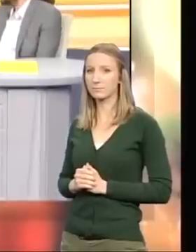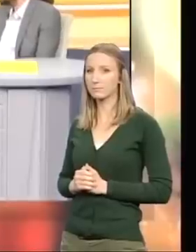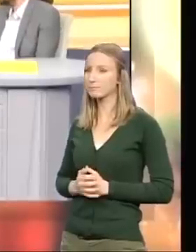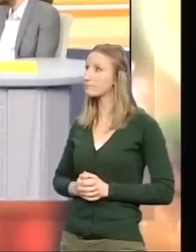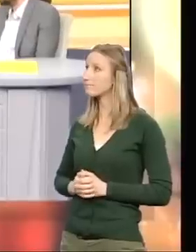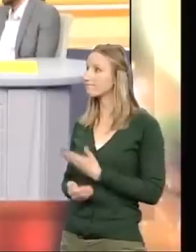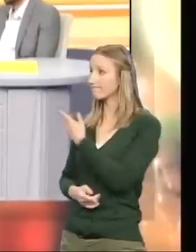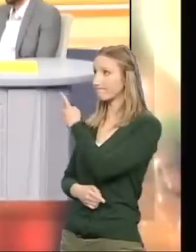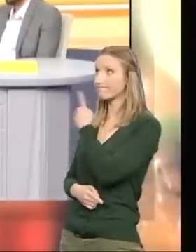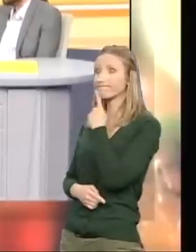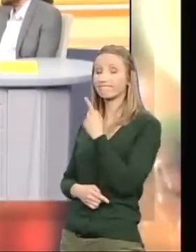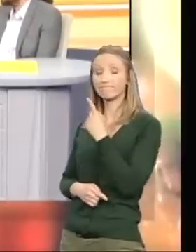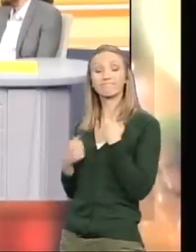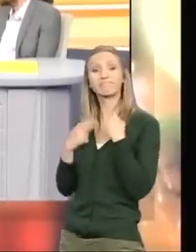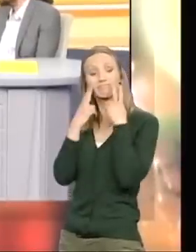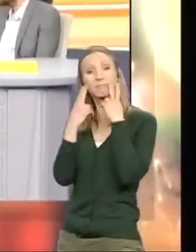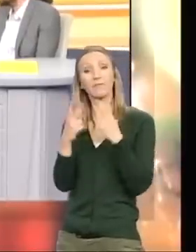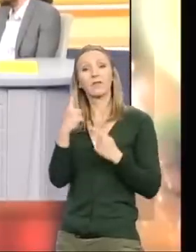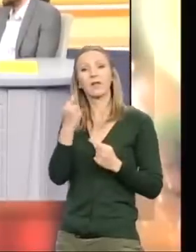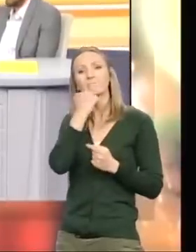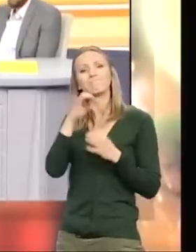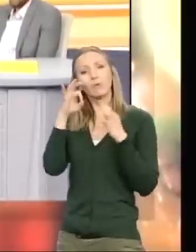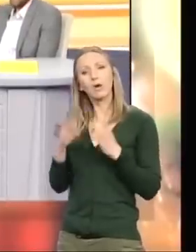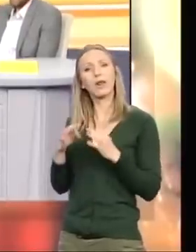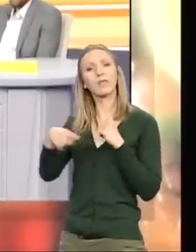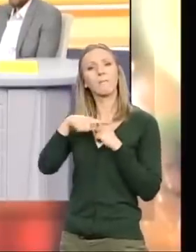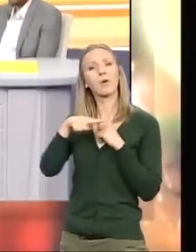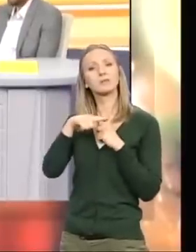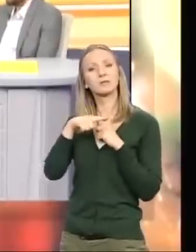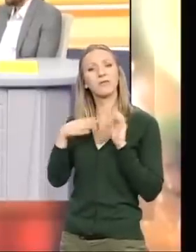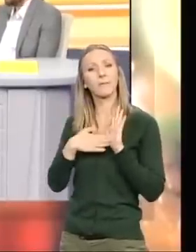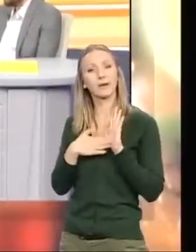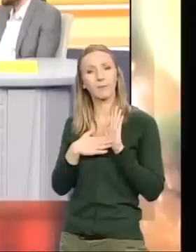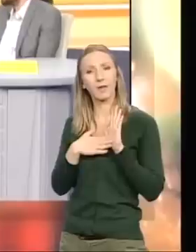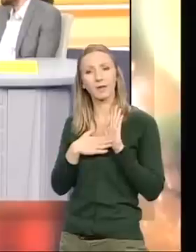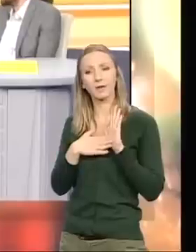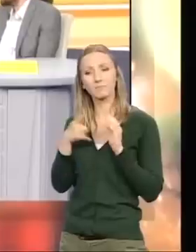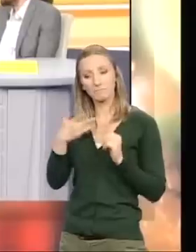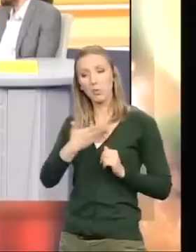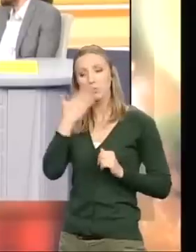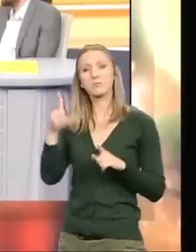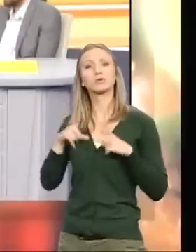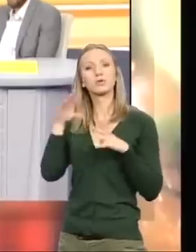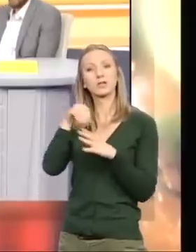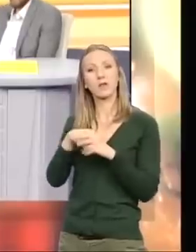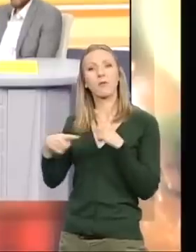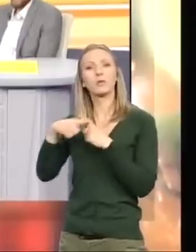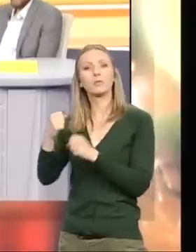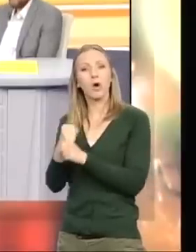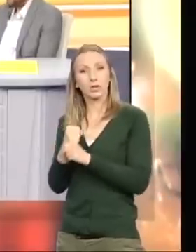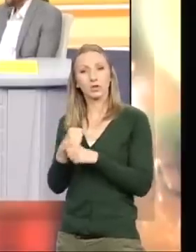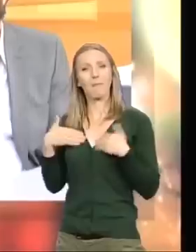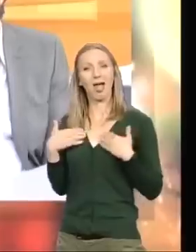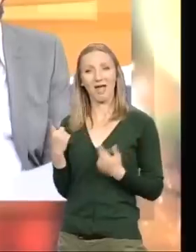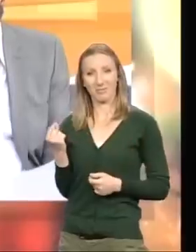Evo vidjeli smo jedan konkretan pozitivan primjer uspješnog stanovanja uz podršku ovog mladog